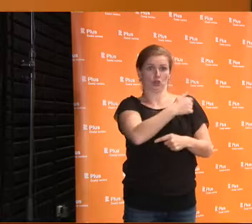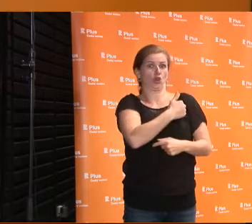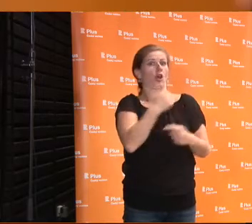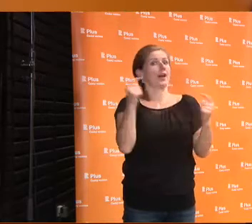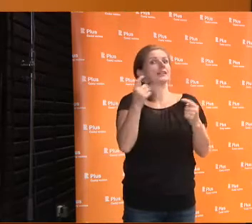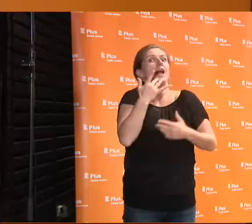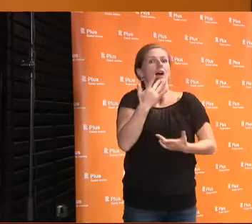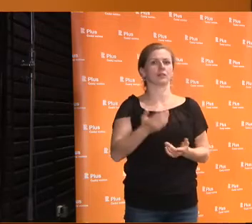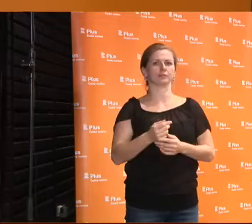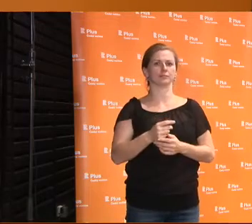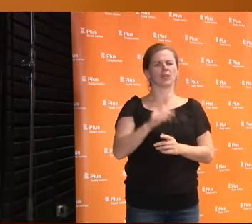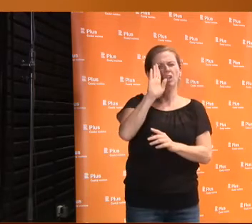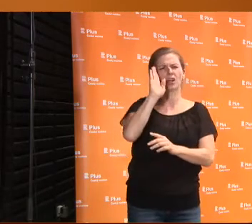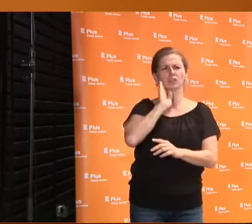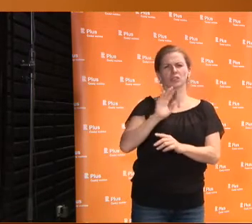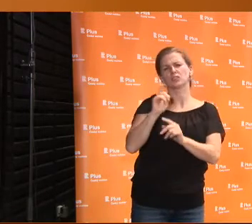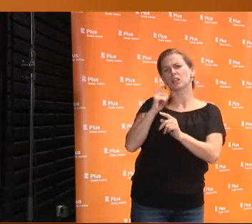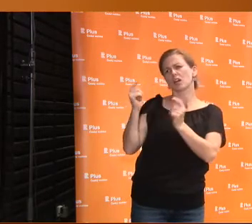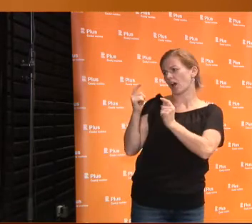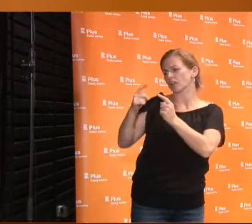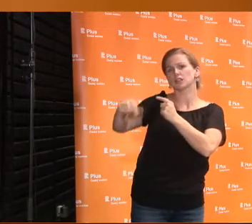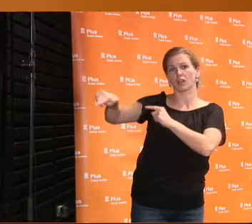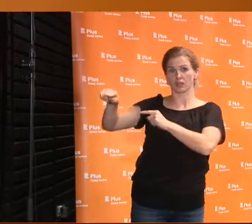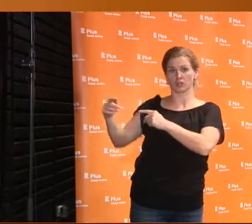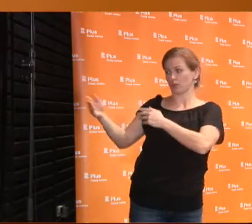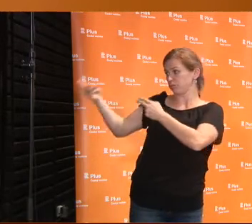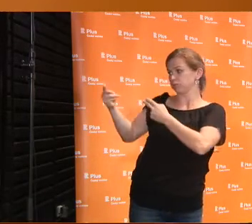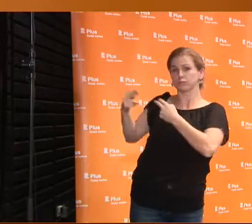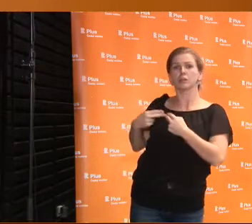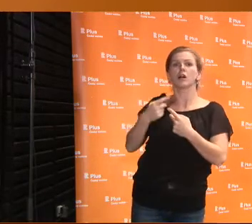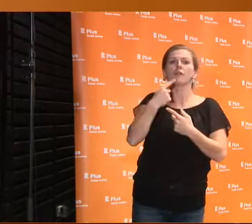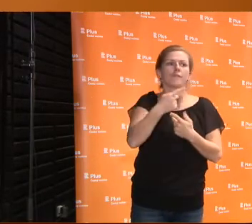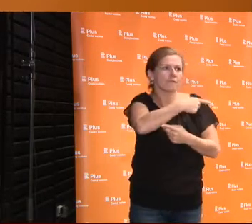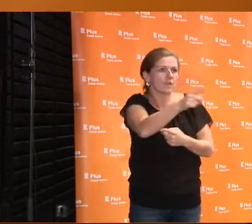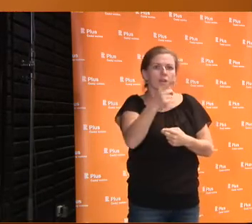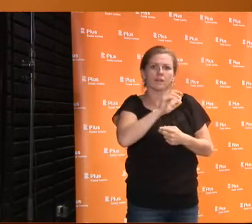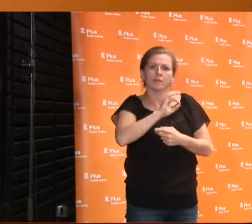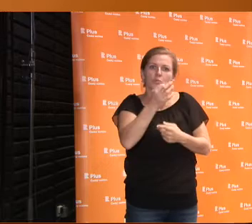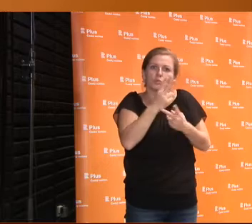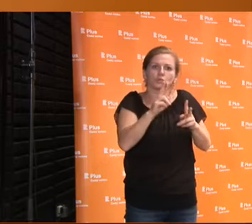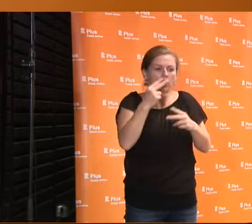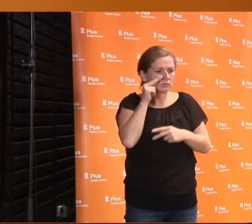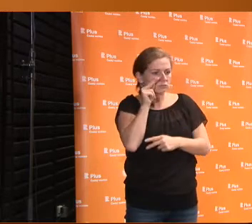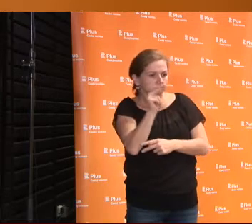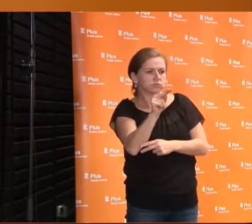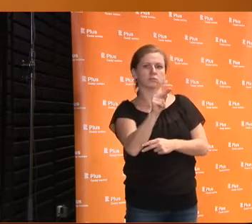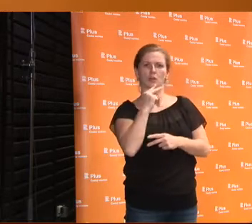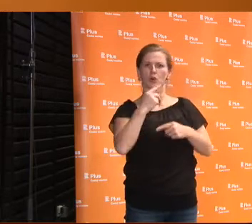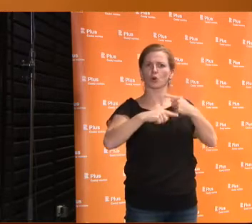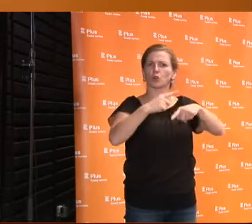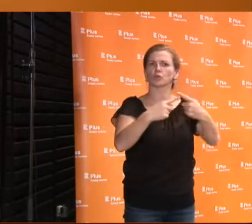předřečníkům. Všichni můžete v reálném čase sledovat rozvoj umělé inteligence, a to zejména prostřednictvím